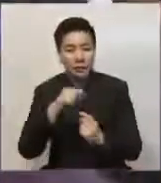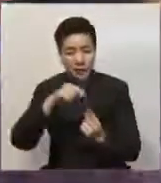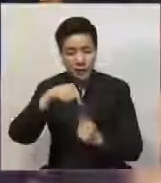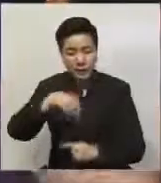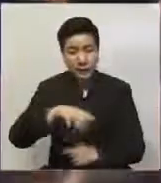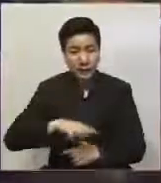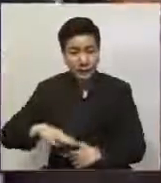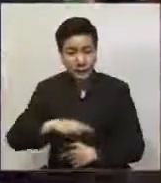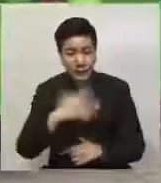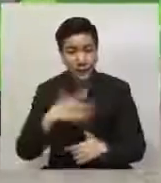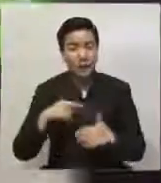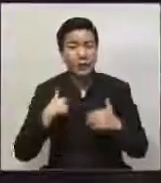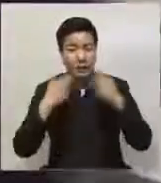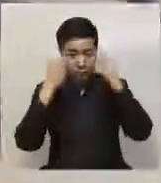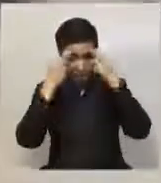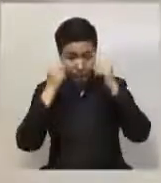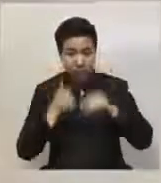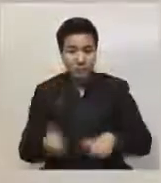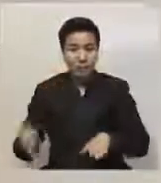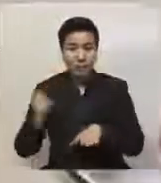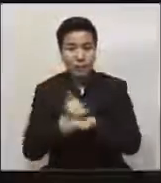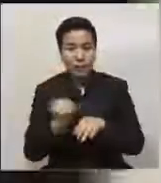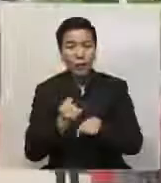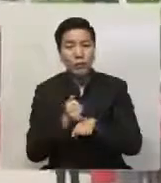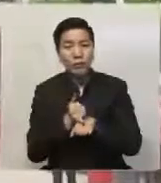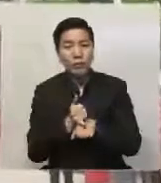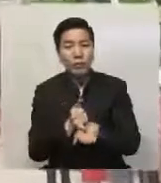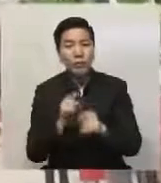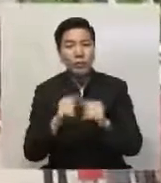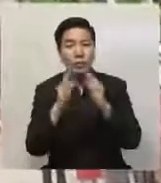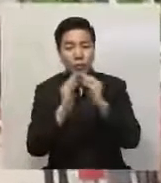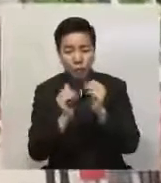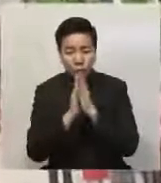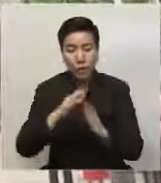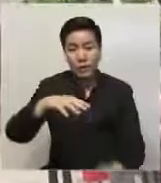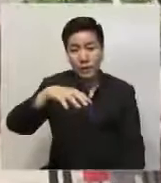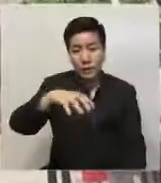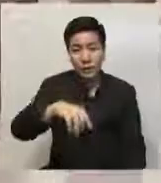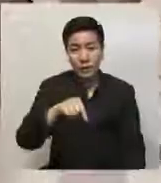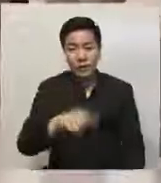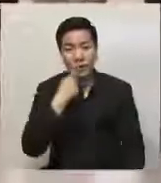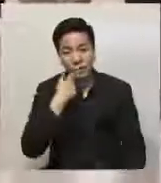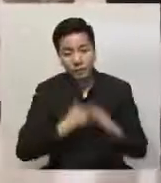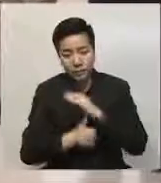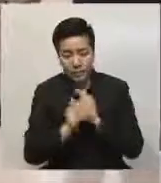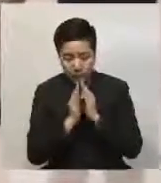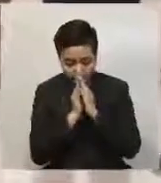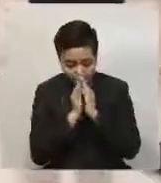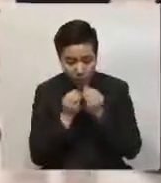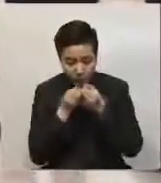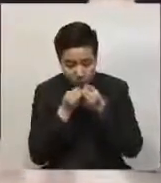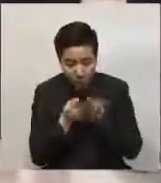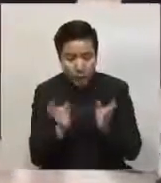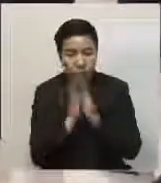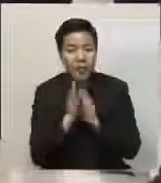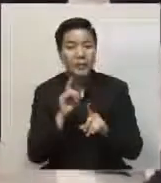ในจุดนี้หลังจากนั้นค่ะนายกรัฐมนตรีขึ้นรถรางเดินทางไปยังวัดมหาวันวรมหาวิหารเข้าสักการะขอพรจากพระ